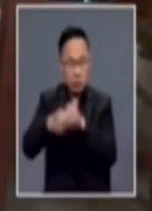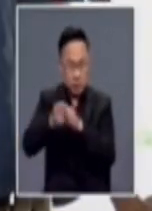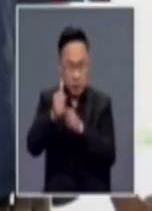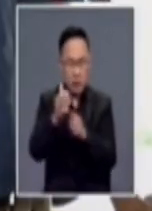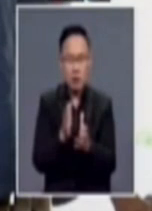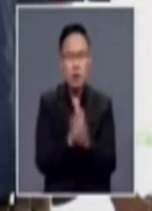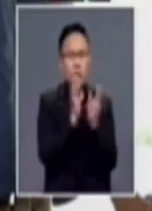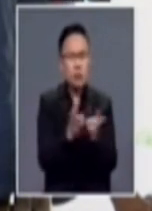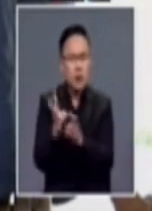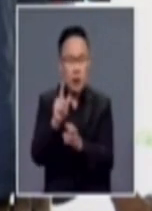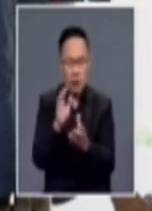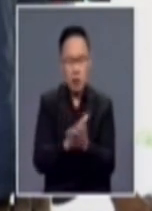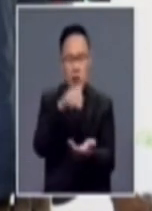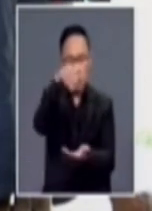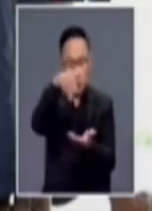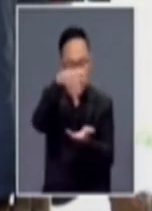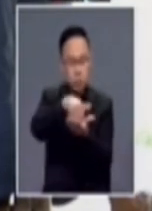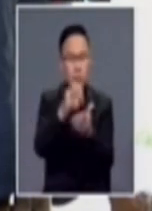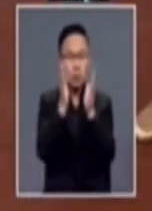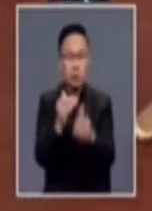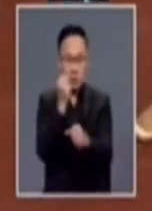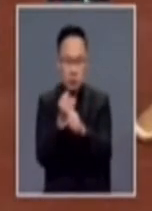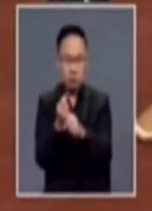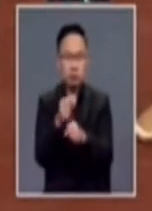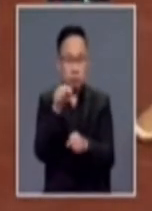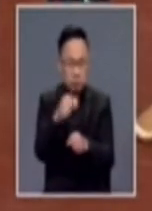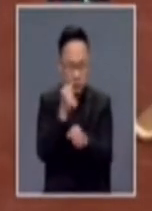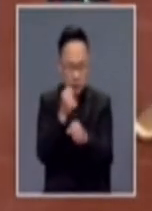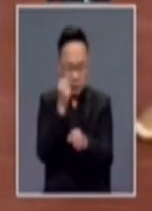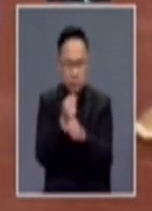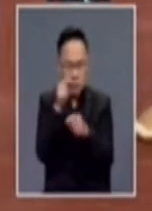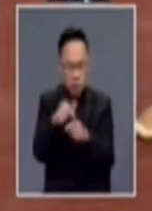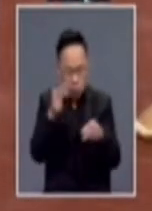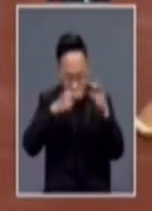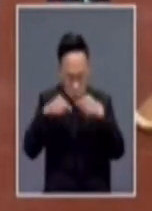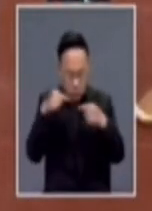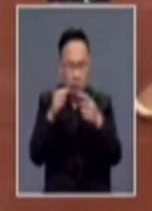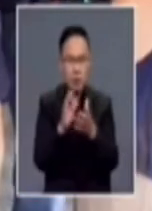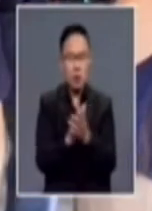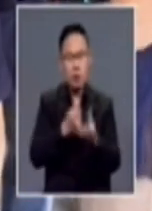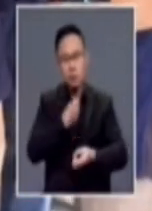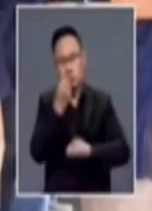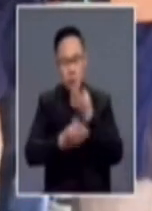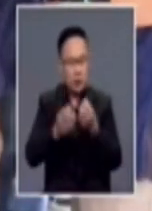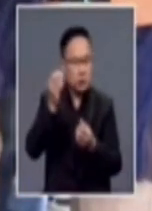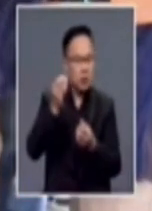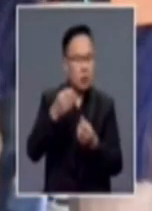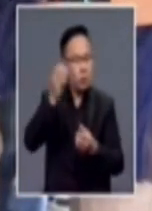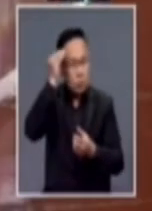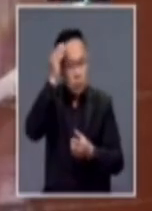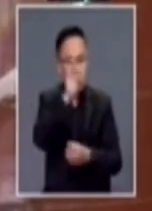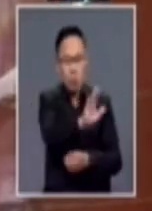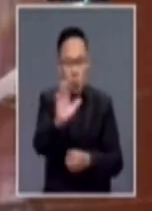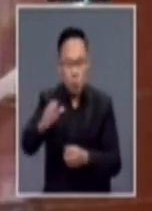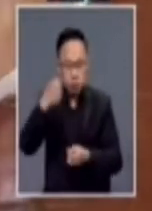ธีให้ผู้เรียนรู้เป็นศูนย์กลางโดยการมีส่วนร่วมและอาศัยกระบวนการเรียนรู้จากการหาประสบการณ์การปฏิบัติจริงเก